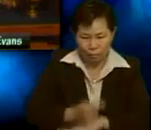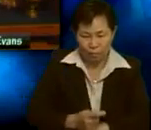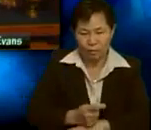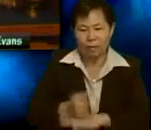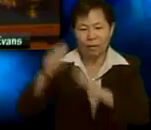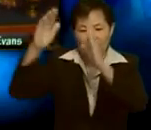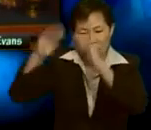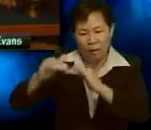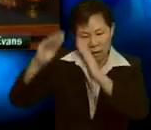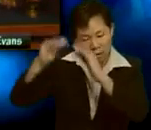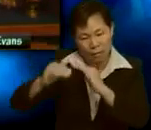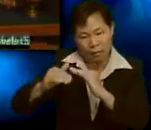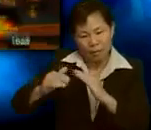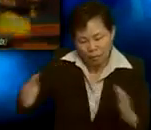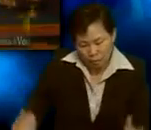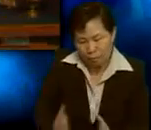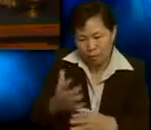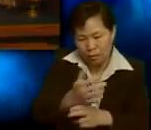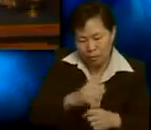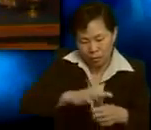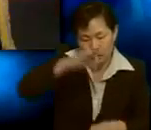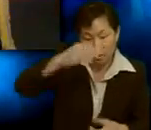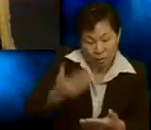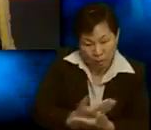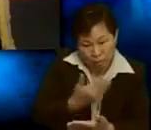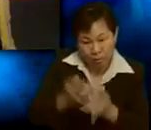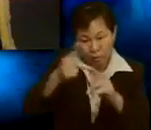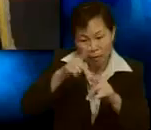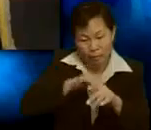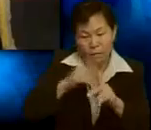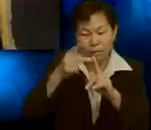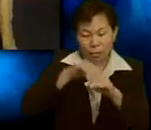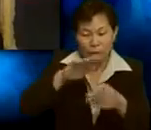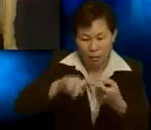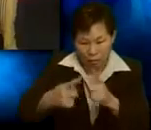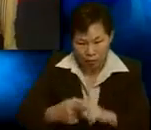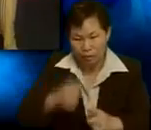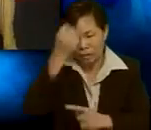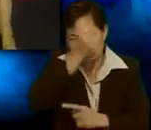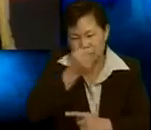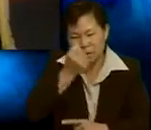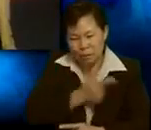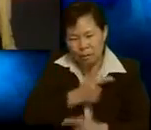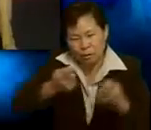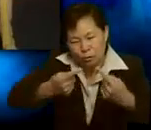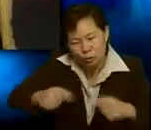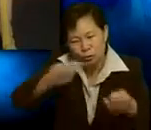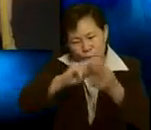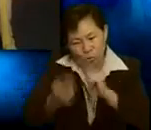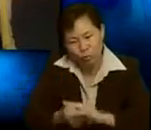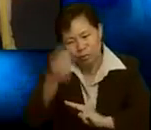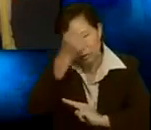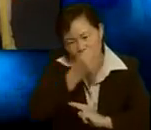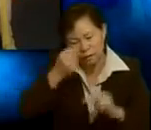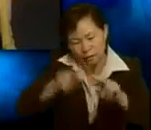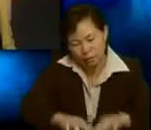dengan motivasi, kawan-kawan mendapat satu semangat yang baru. Kepada kawan-kawan yang mengalami sikap malas, cubalah berubah